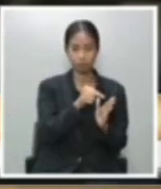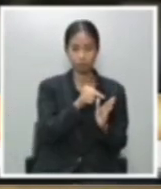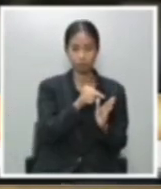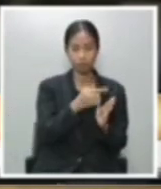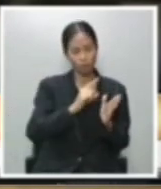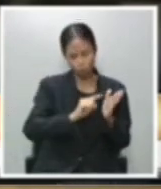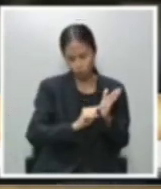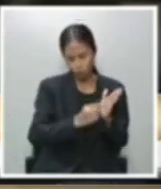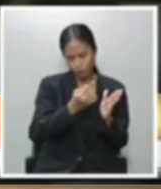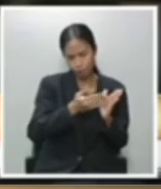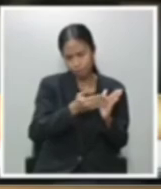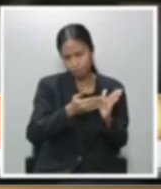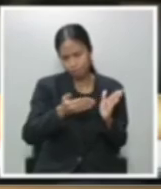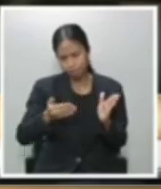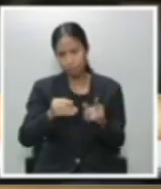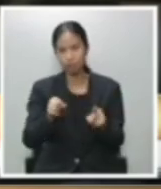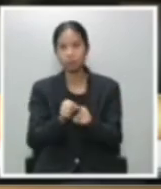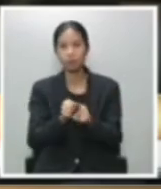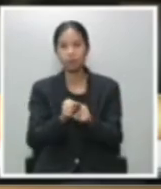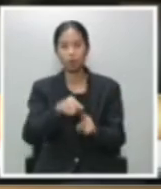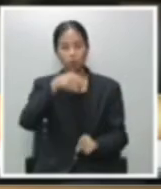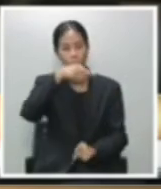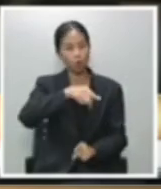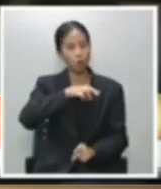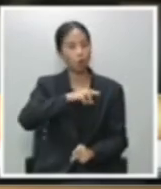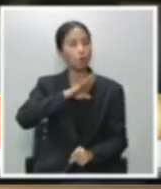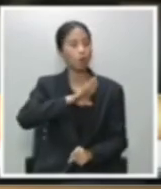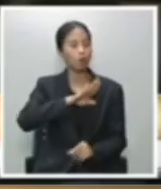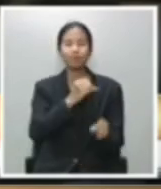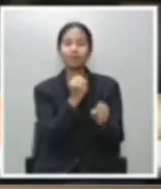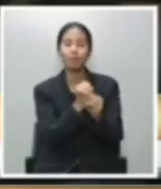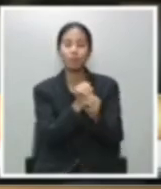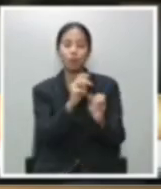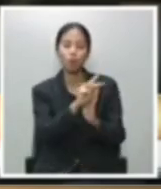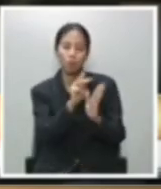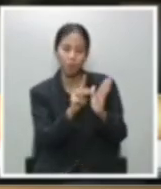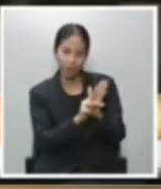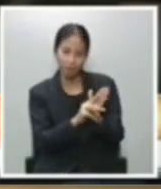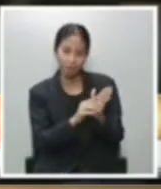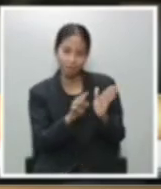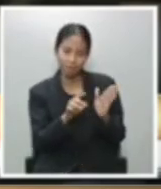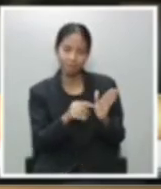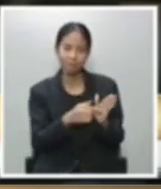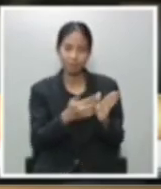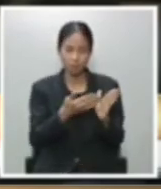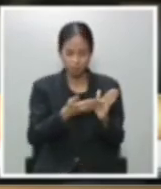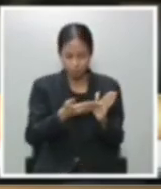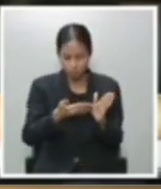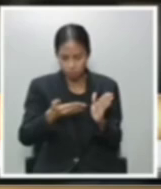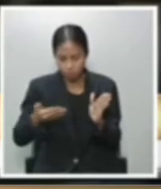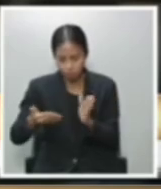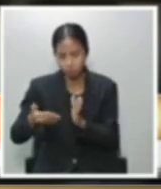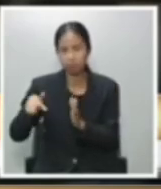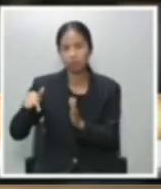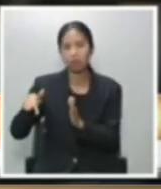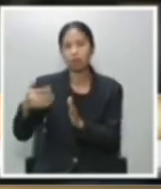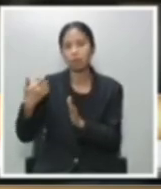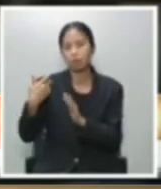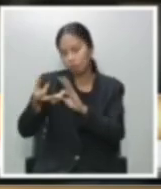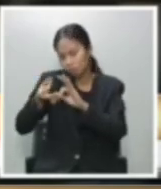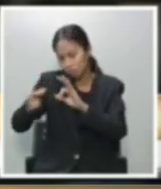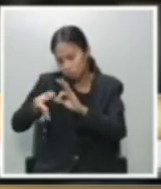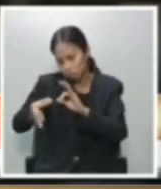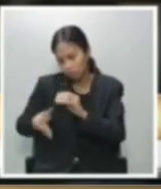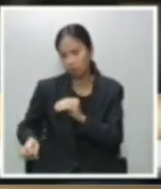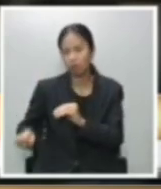ก็จะใช้ระดับพระราชบัญญัติหรือพระราชกำหนด20กว่าครั้งในส่วนนี้ช่วงหลังๆใส่เนื้อหาการนิรโทษก